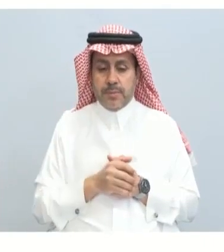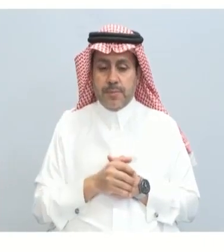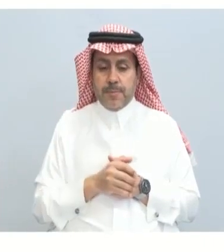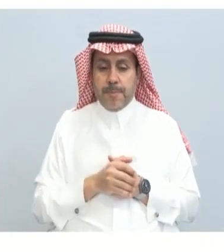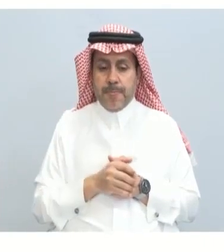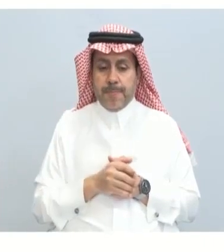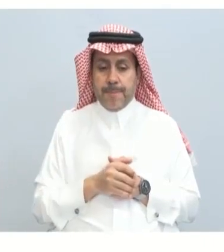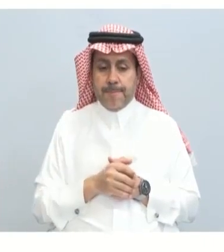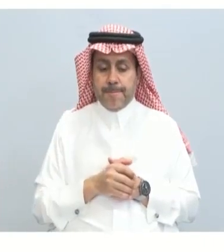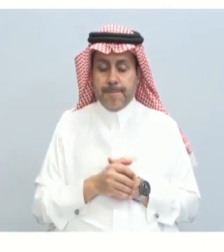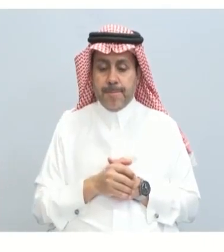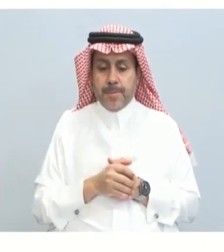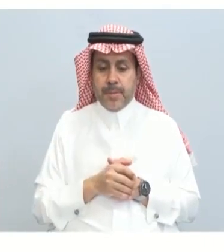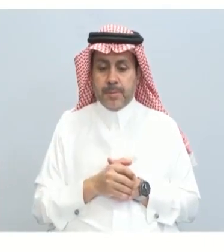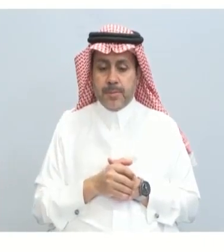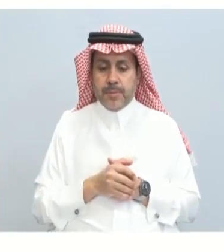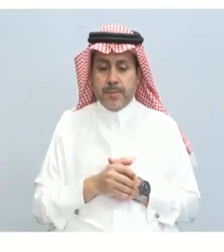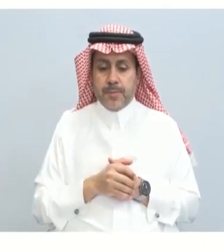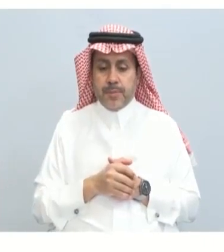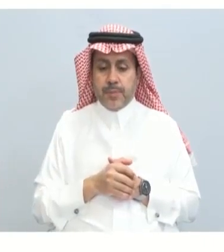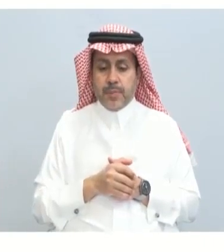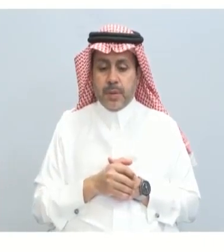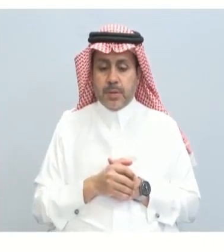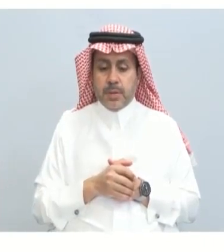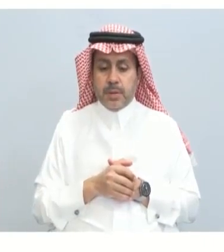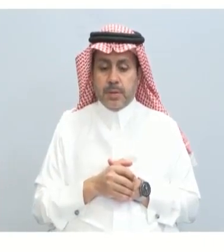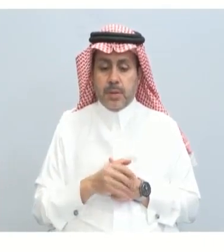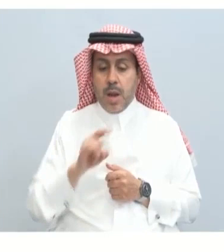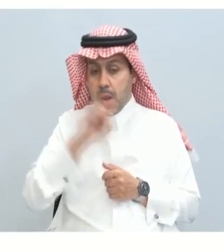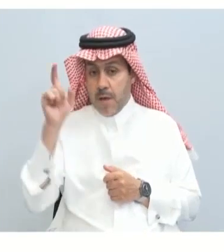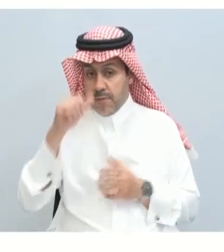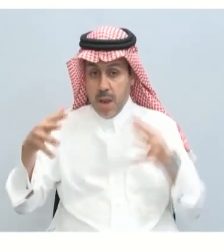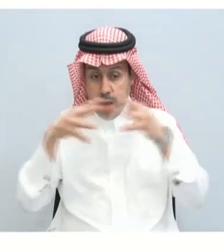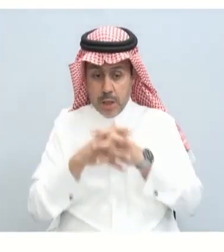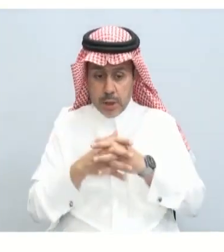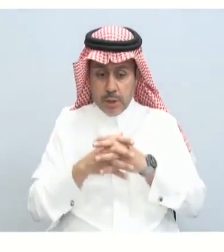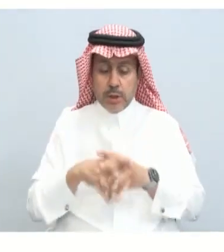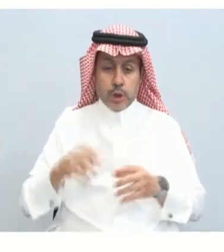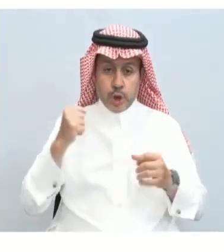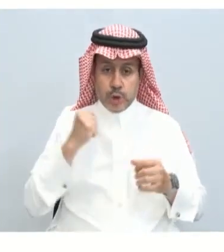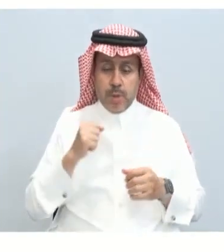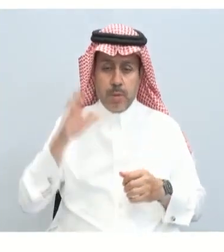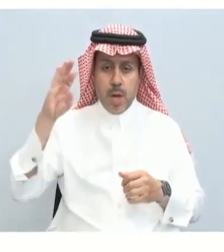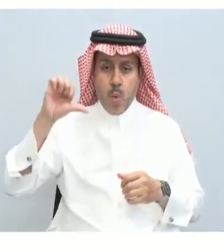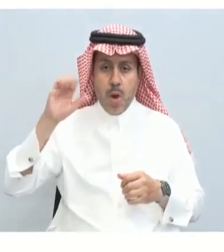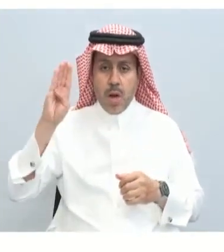امهلت اله الى الاسفار اين الاستعاره هنا الاستعاره في قد راح في ليل الشبابي كواكب